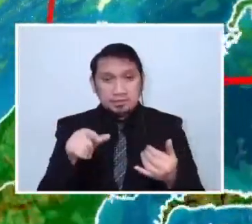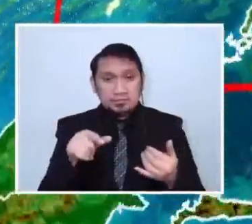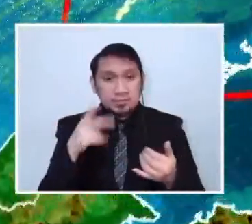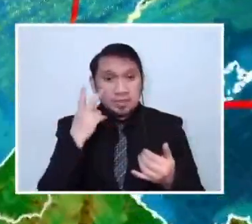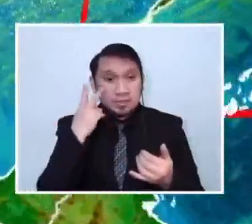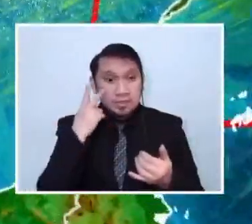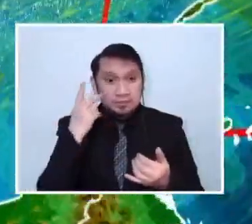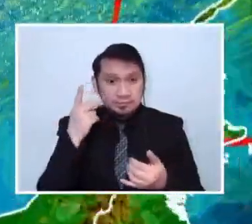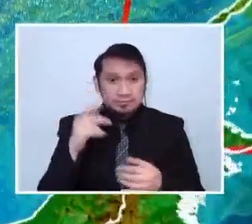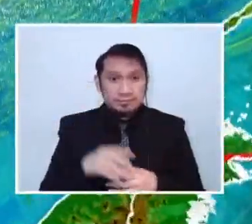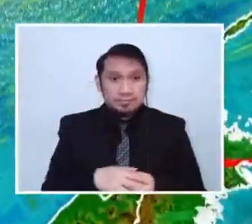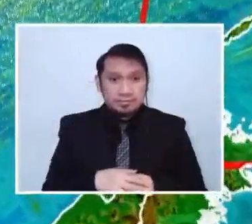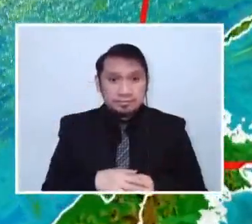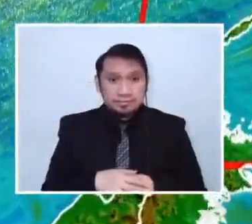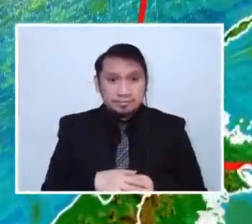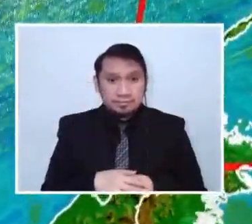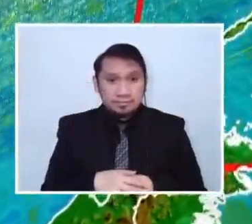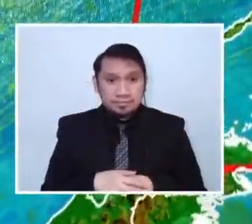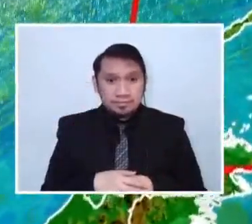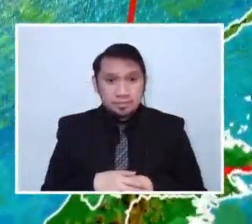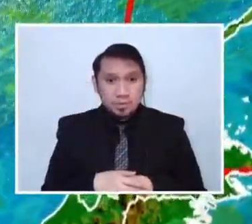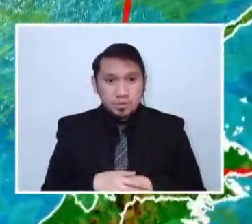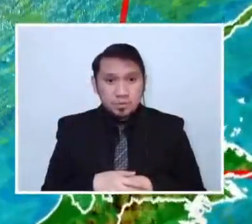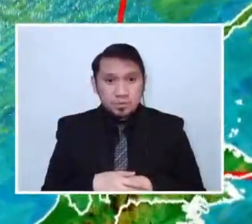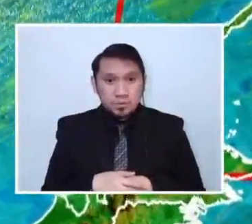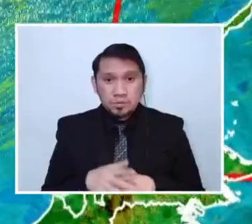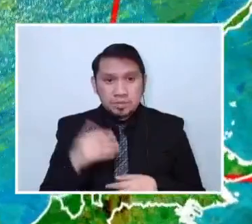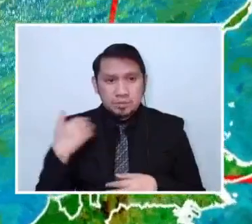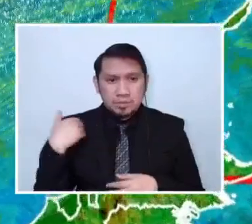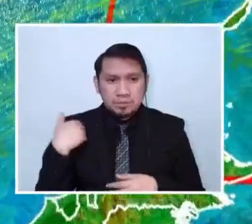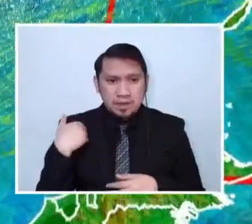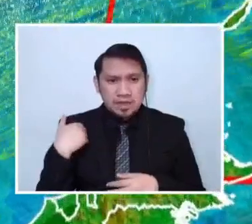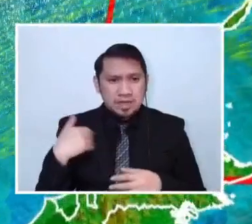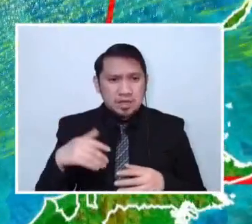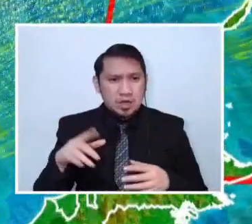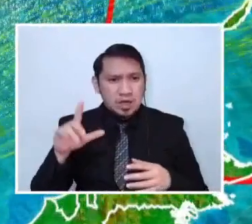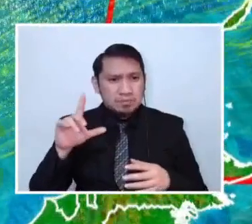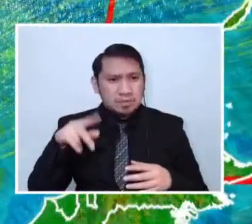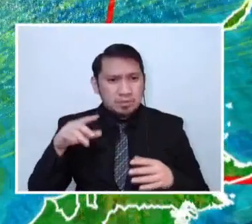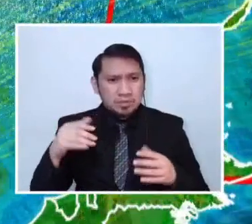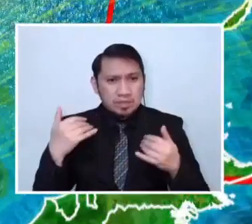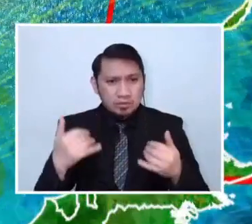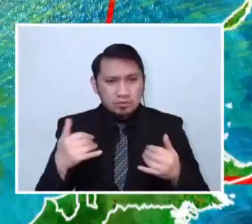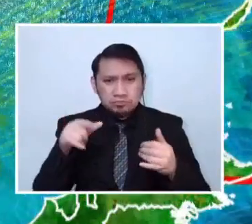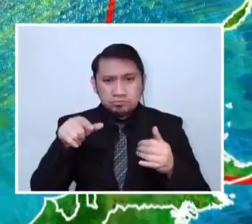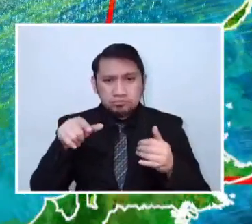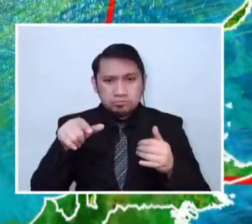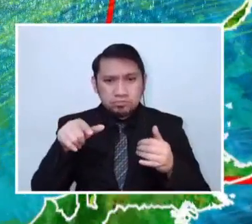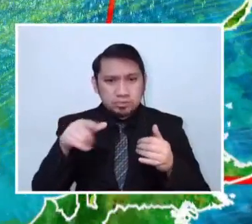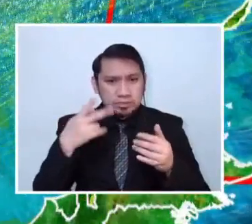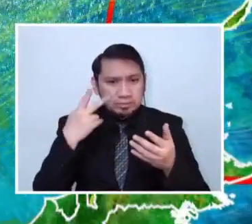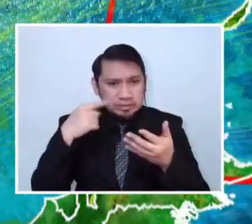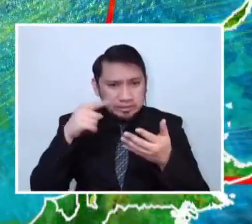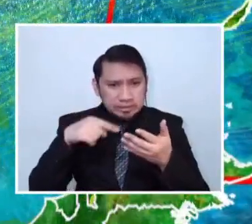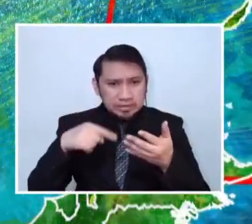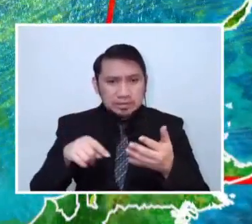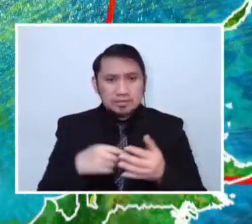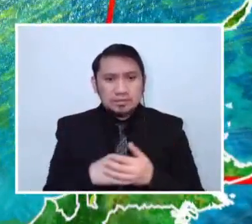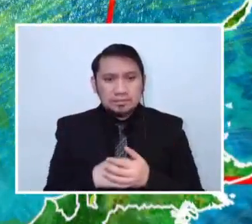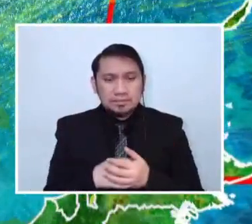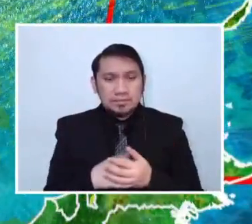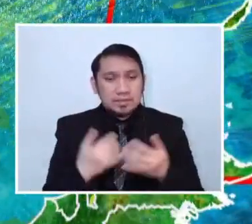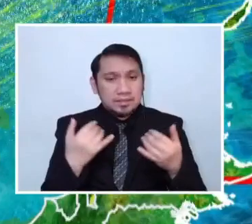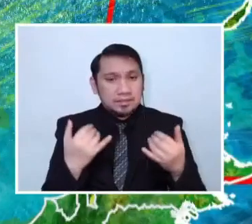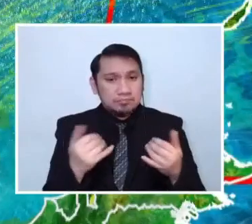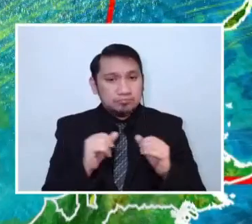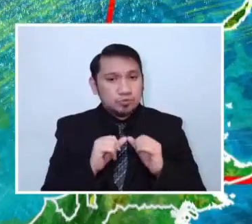pa ito nakikitang magiging low pressure area. Posible pang magbago iyan, kaya patuloy tayong magmumonitor. Samantala, patuloy ang pag-iral